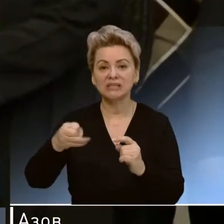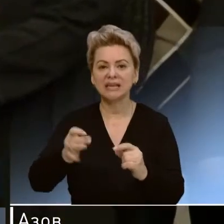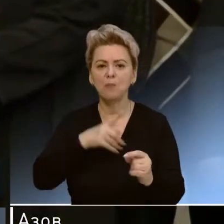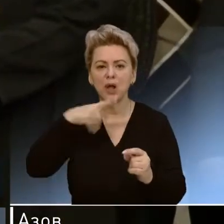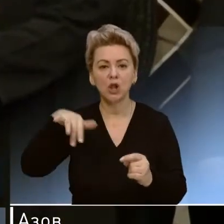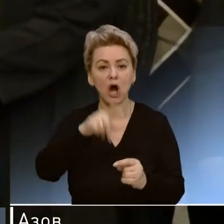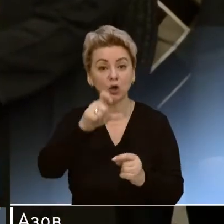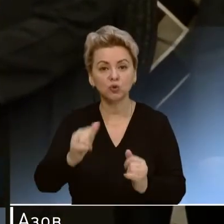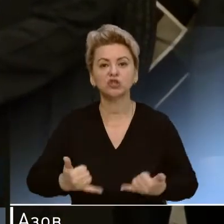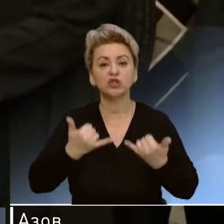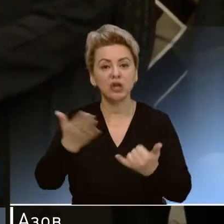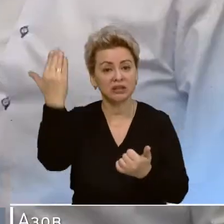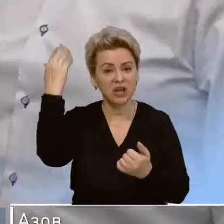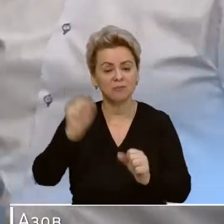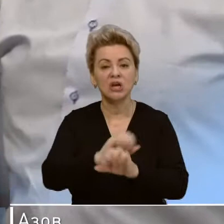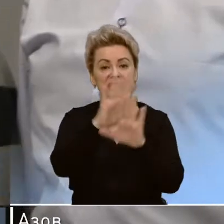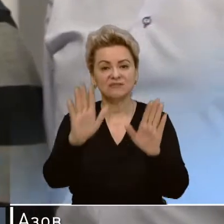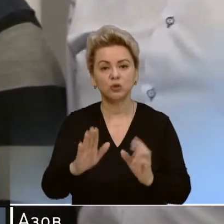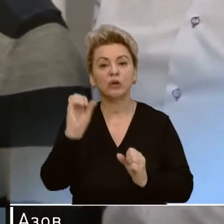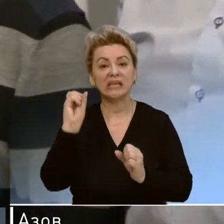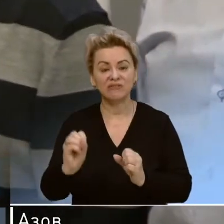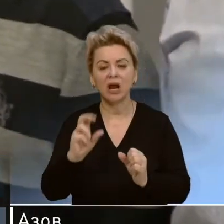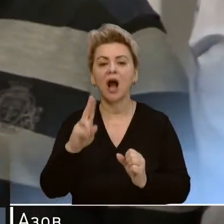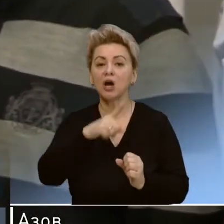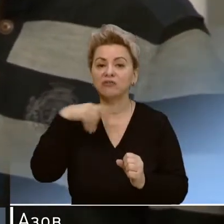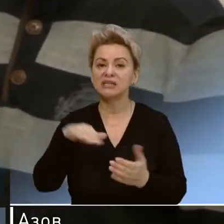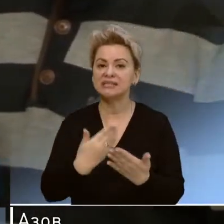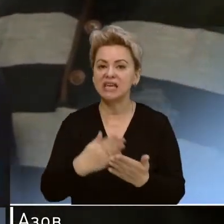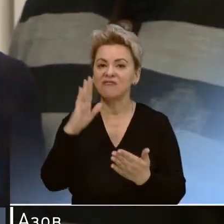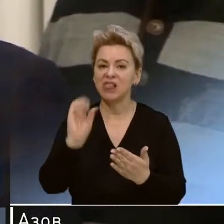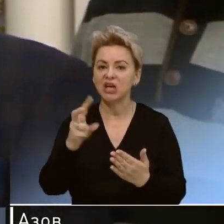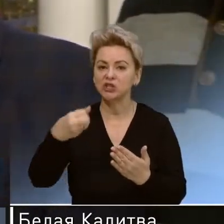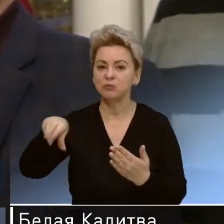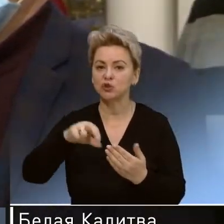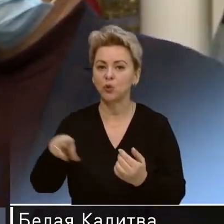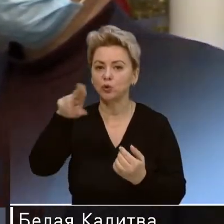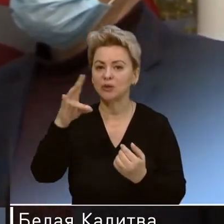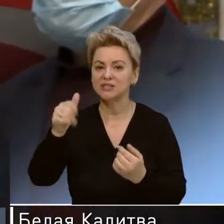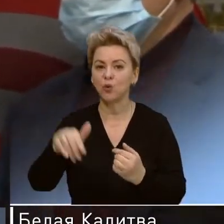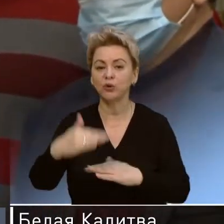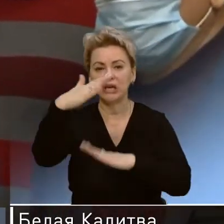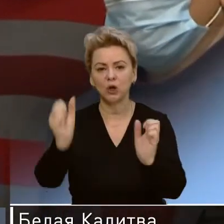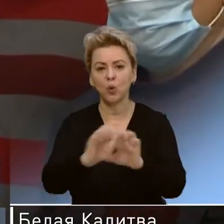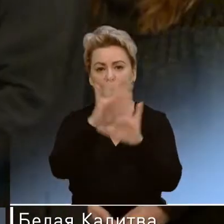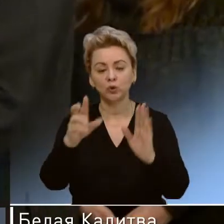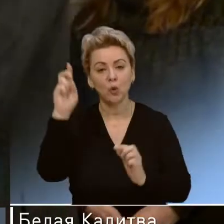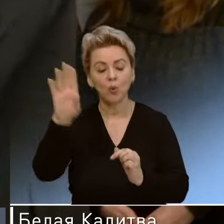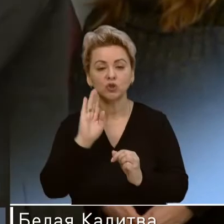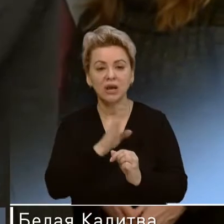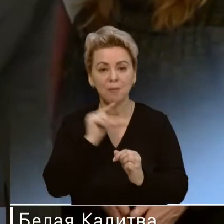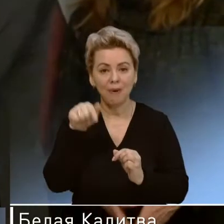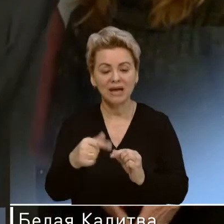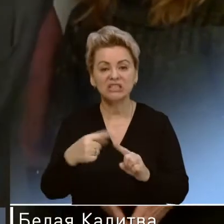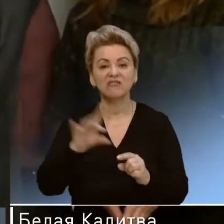Белорусы очень чтят древнюю и великую святую Ефросинью, как в России, например, Владимирскую и Донскую икону Божьей Матери. В ростовский